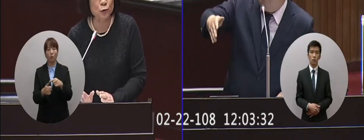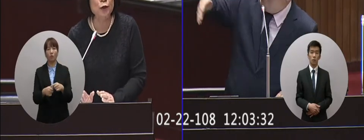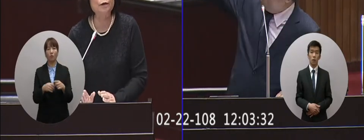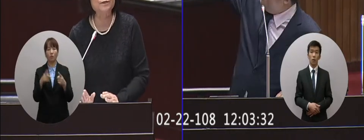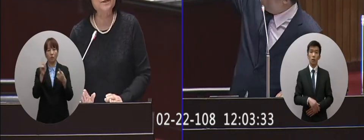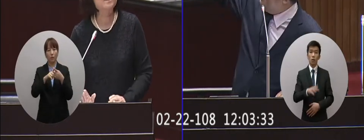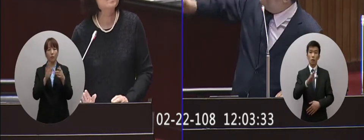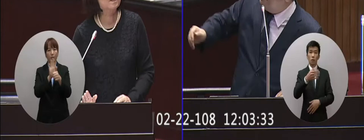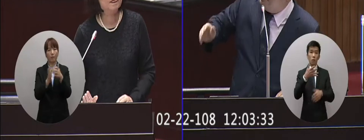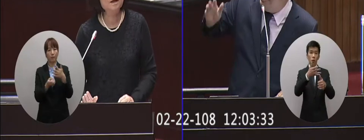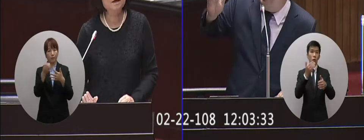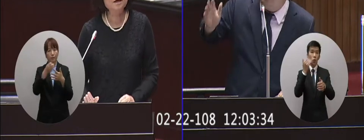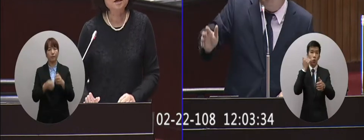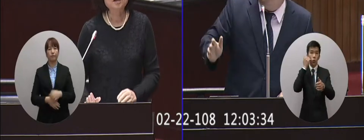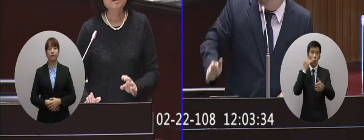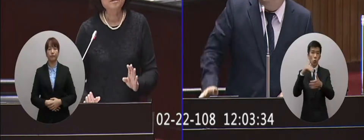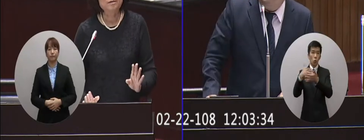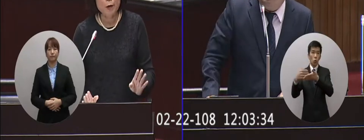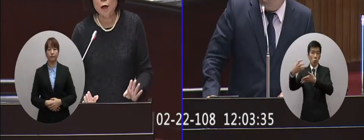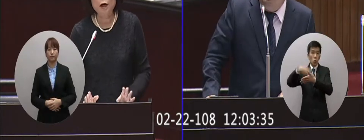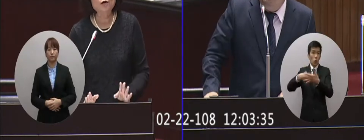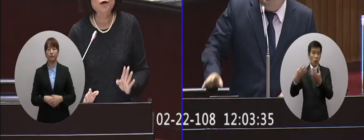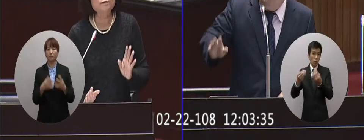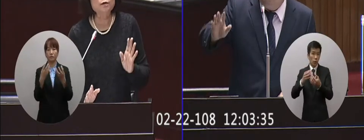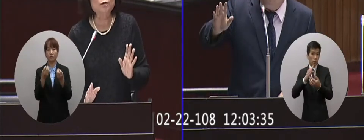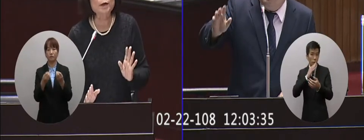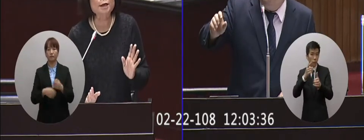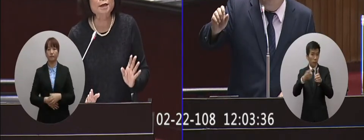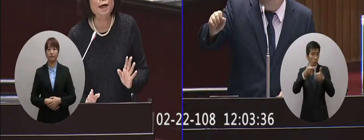主委，如果没有被盘点是在第最优先的， 没